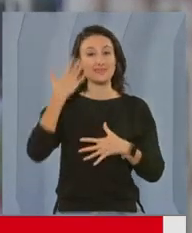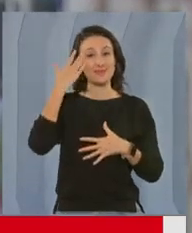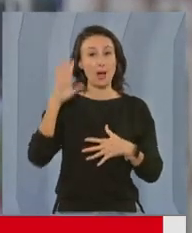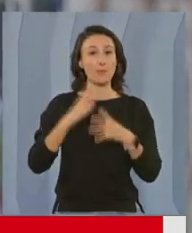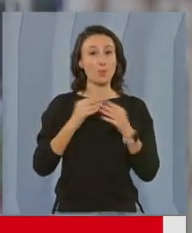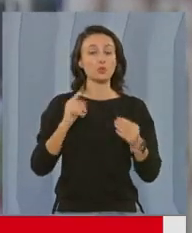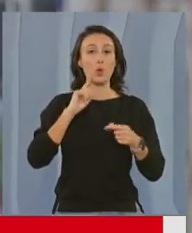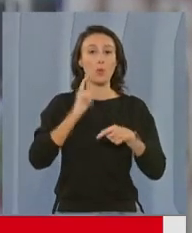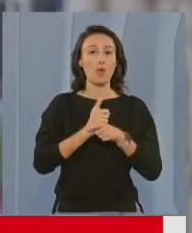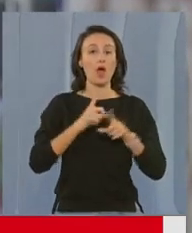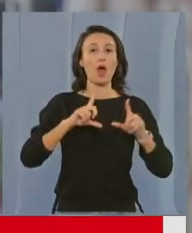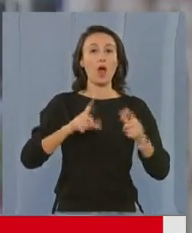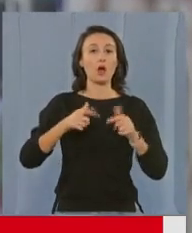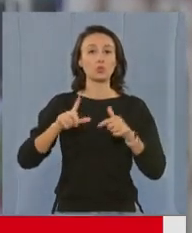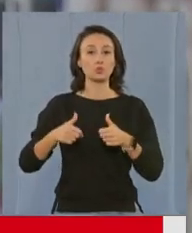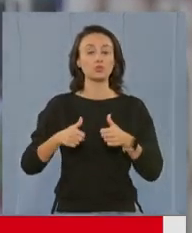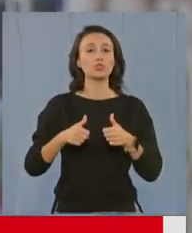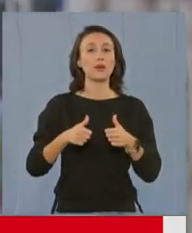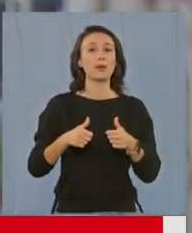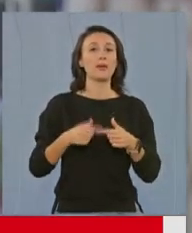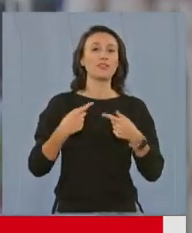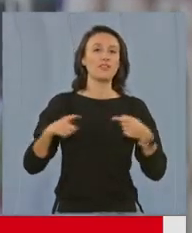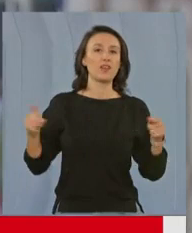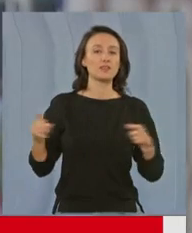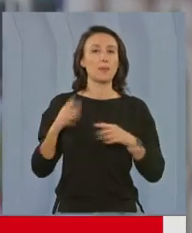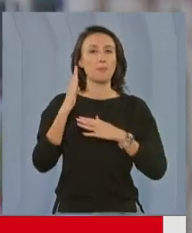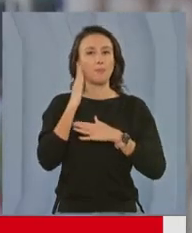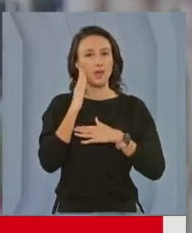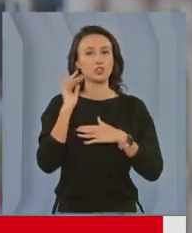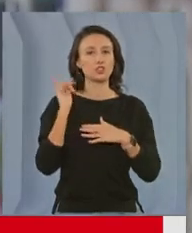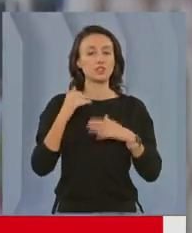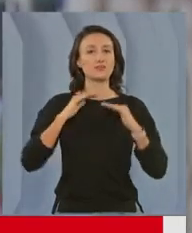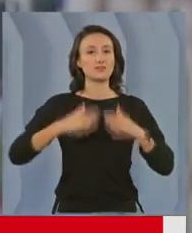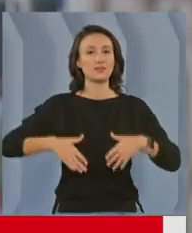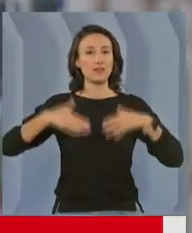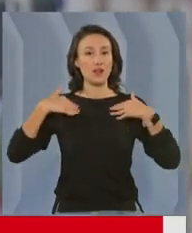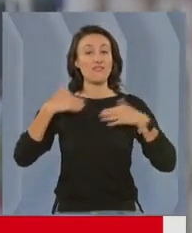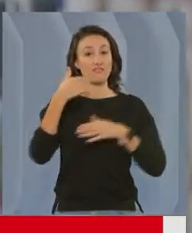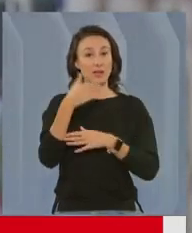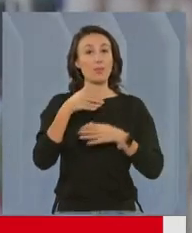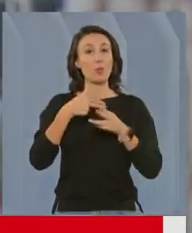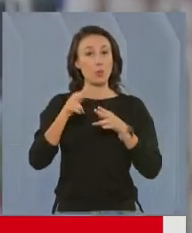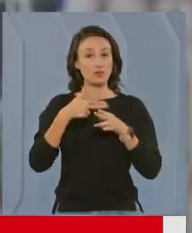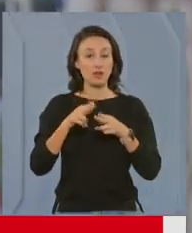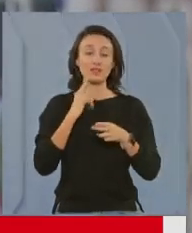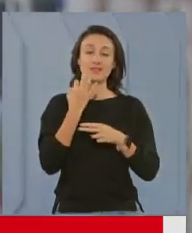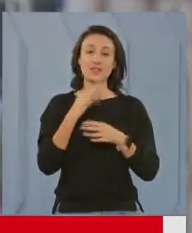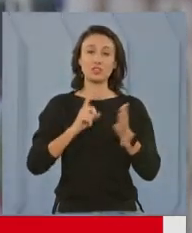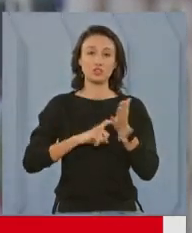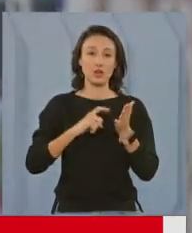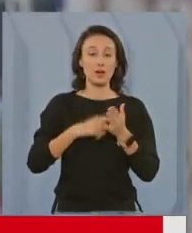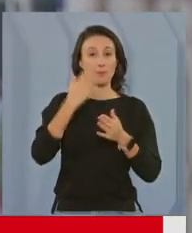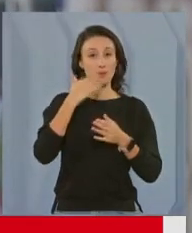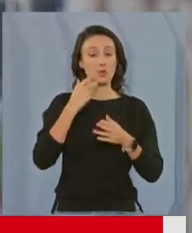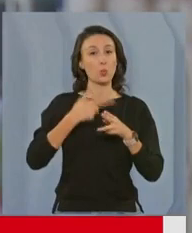au fost obligați să arunce de la perne și saltele până la mobilă. Firmele de dezinsecție au 10 de solicitări pe zi, iar curățarea